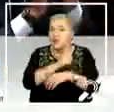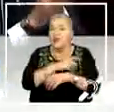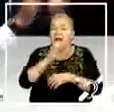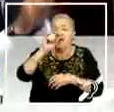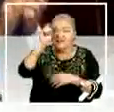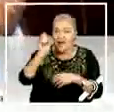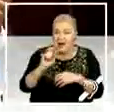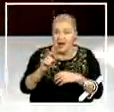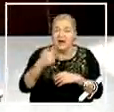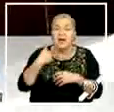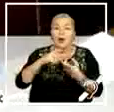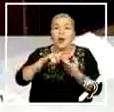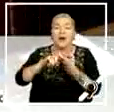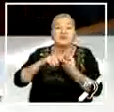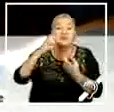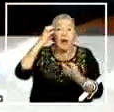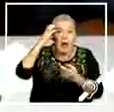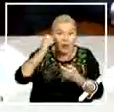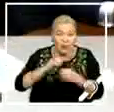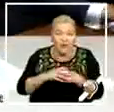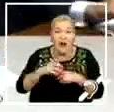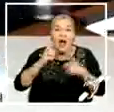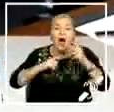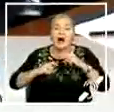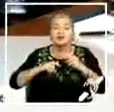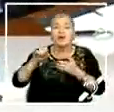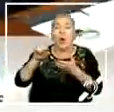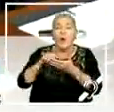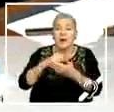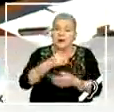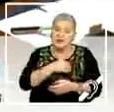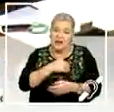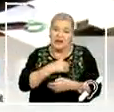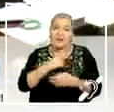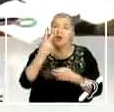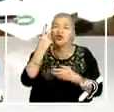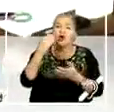află în coaliția de guvernare, a suferit o intervenție pe cord deschis în 2016.